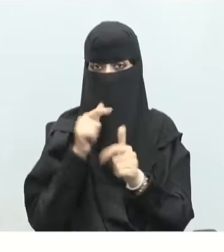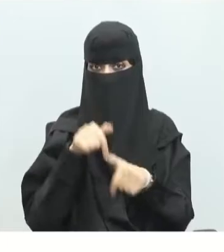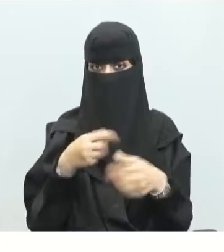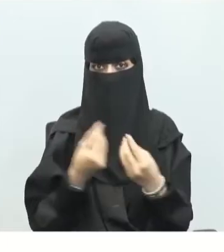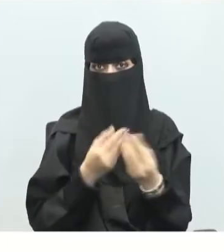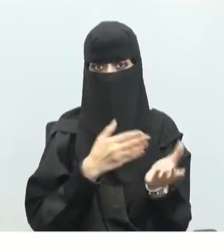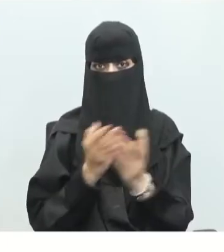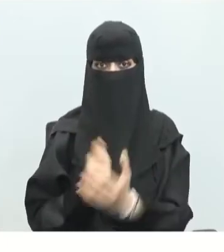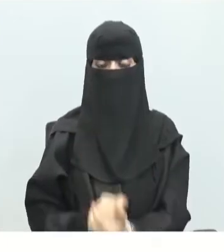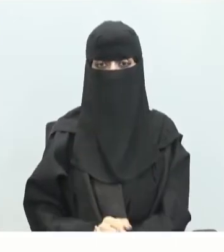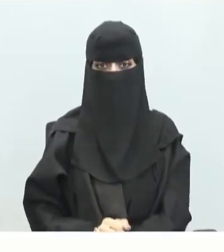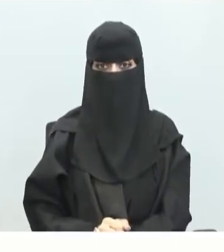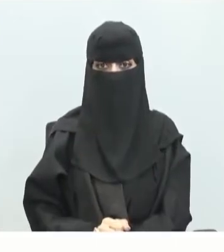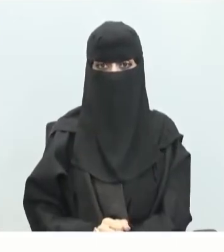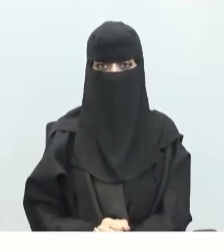يا مبدعين